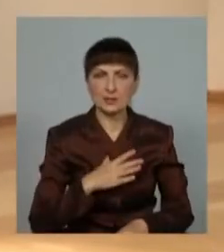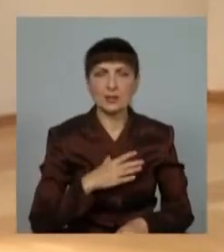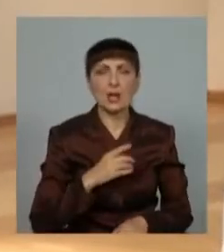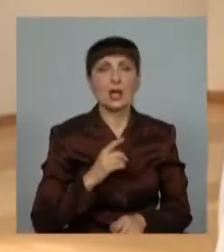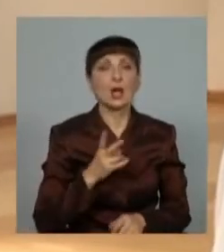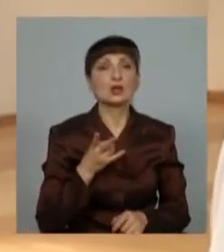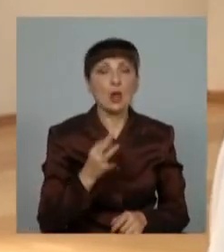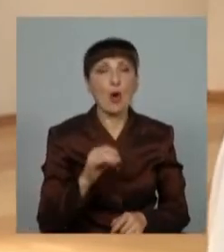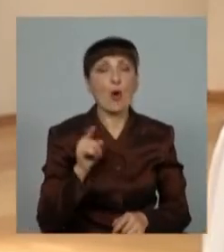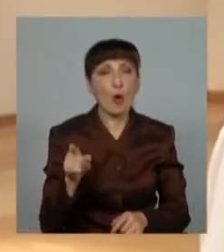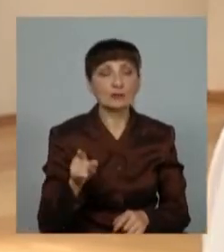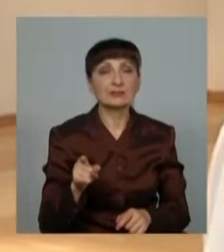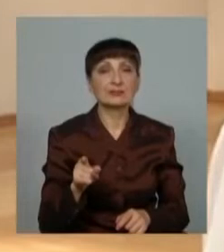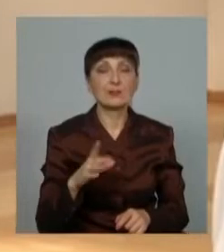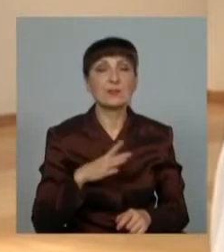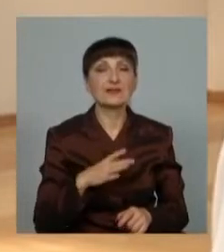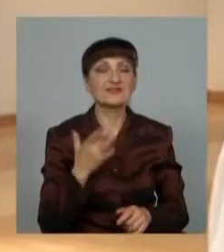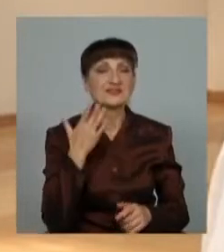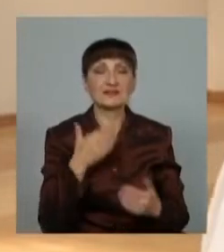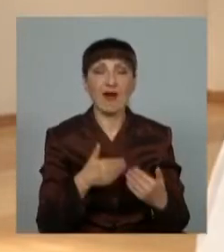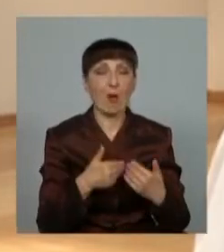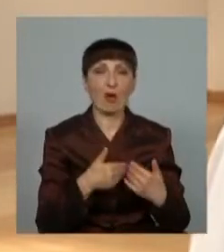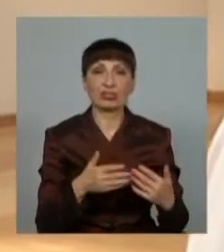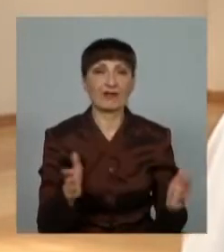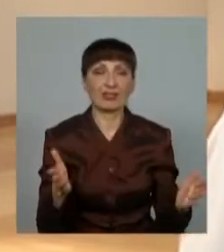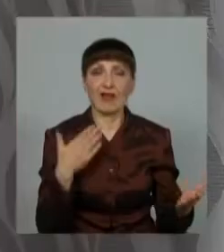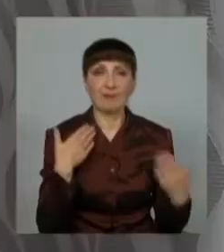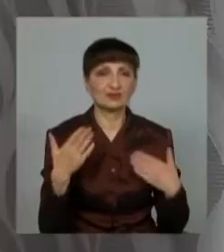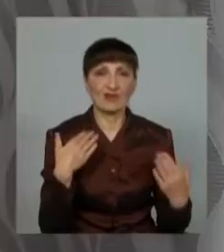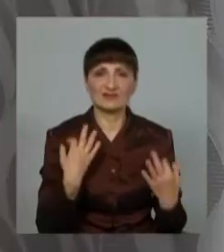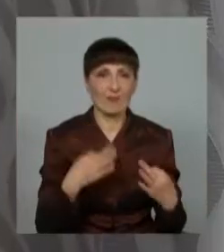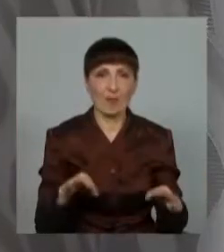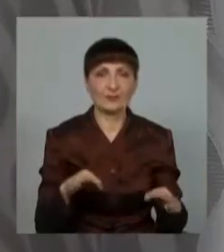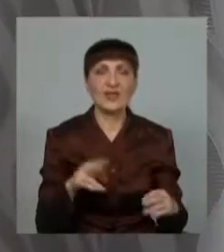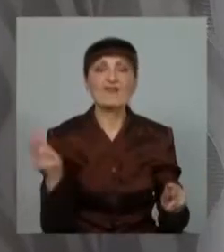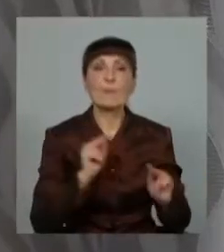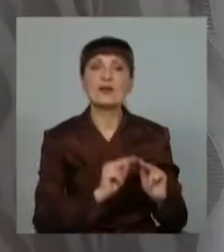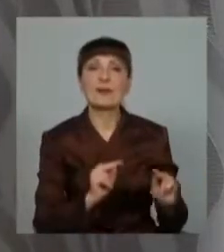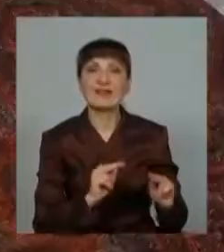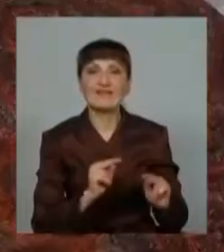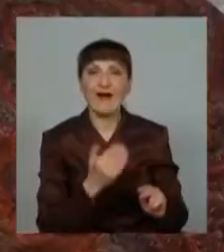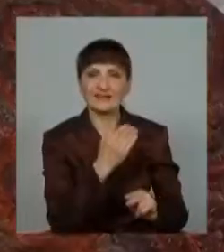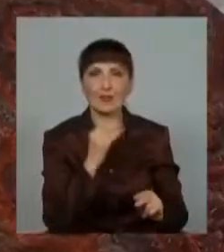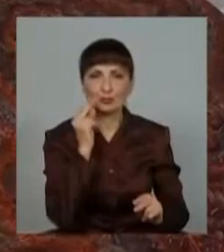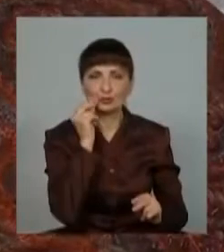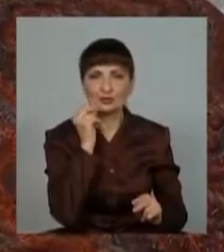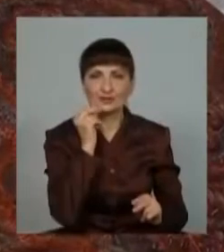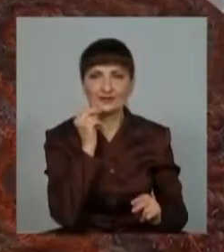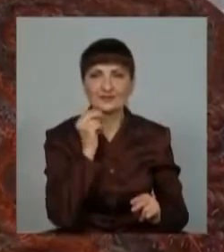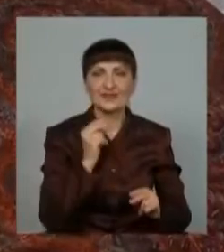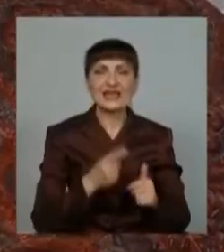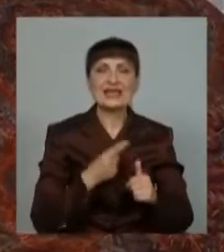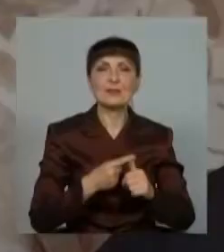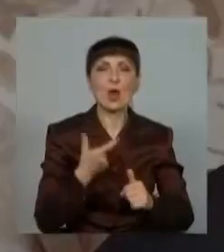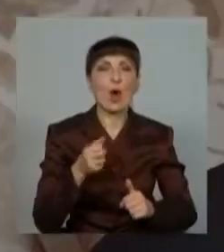как-то всегда был открыт для общения. Преподаватель Вадима по Алма-Атинскому художественному училищу